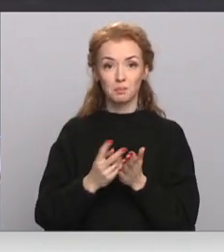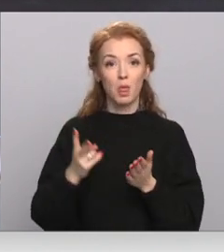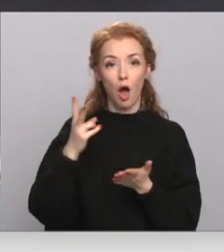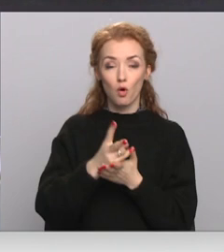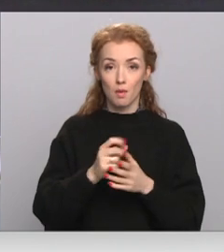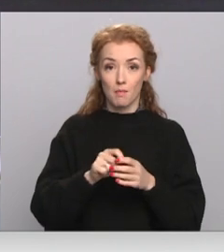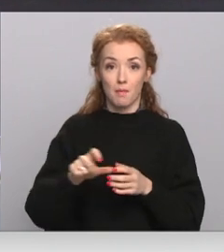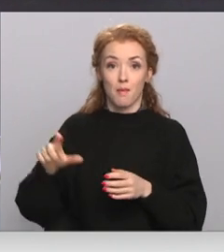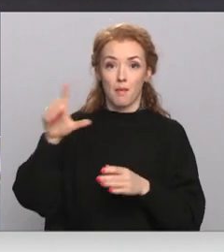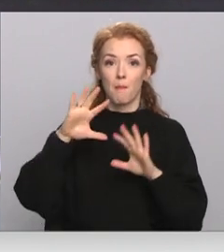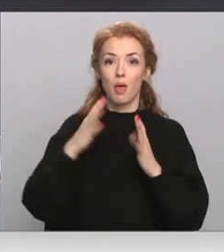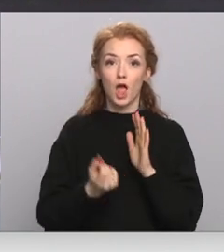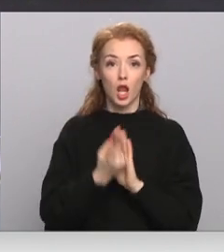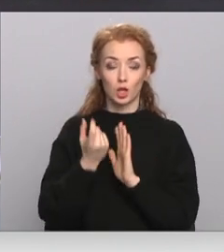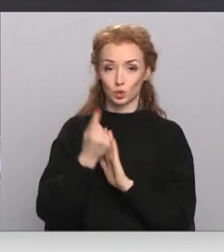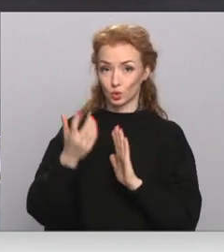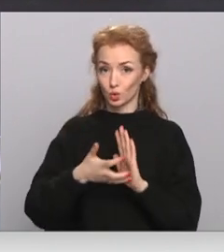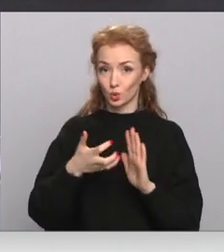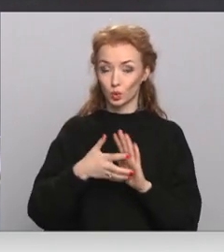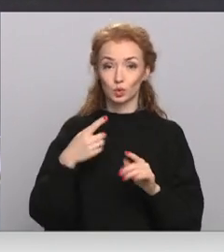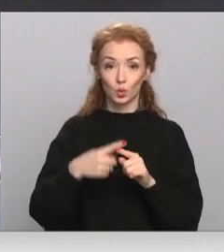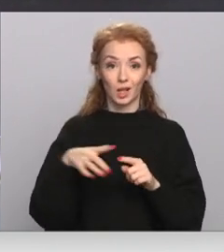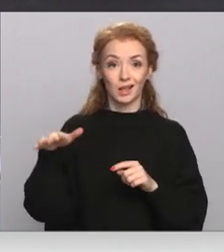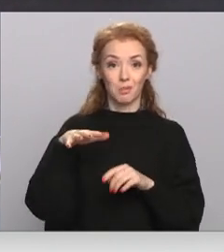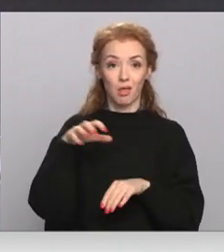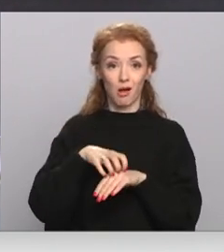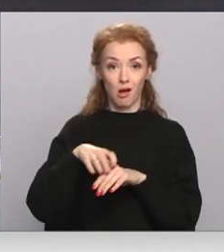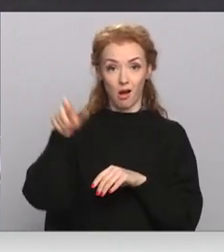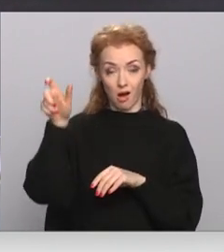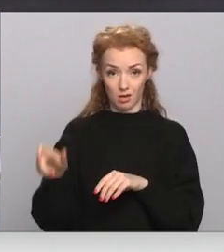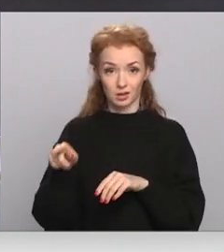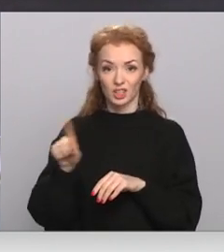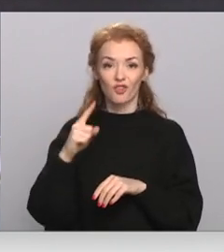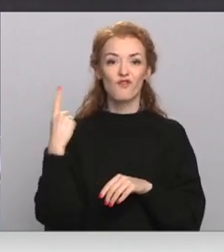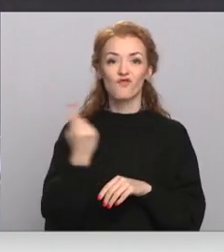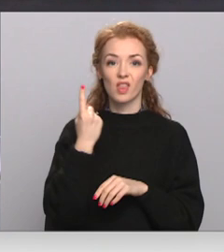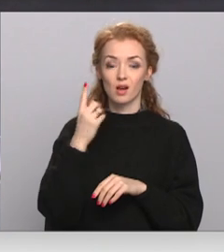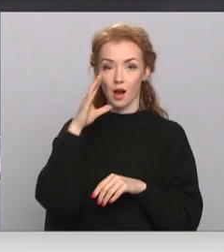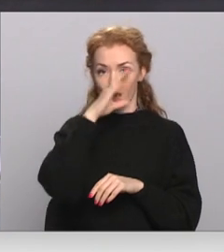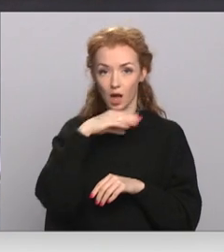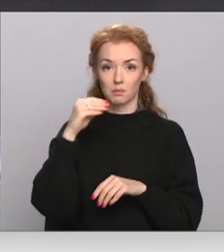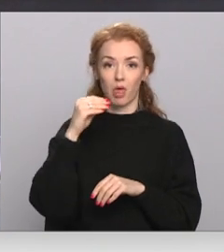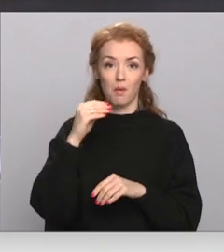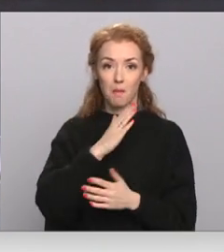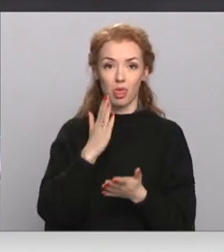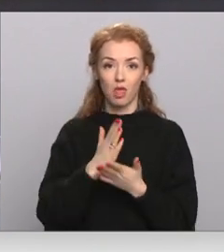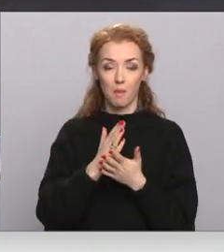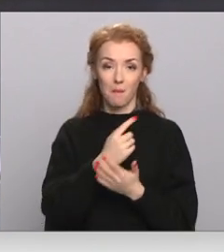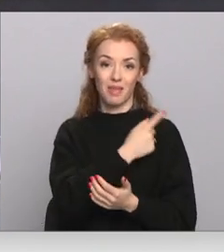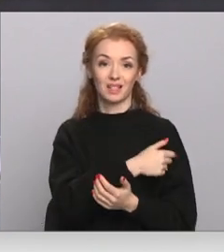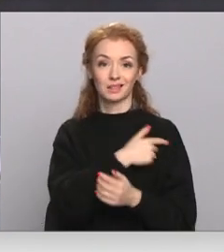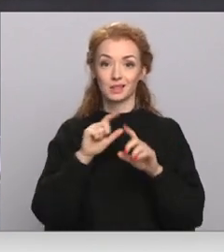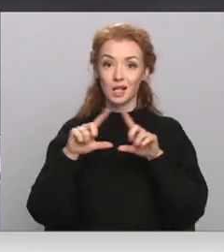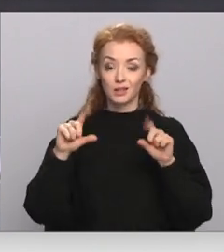to veikšanai trūkst. Pagastos esošais ģimenes ārsts lielai daļai šobrīd ir vienīgā apkārtnē pieejamā medicīnas iestāde, bet